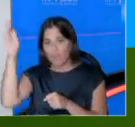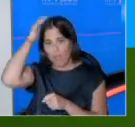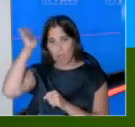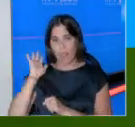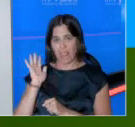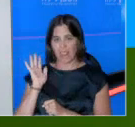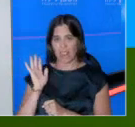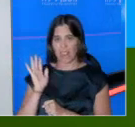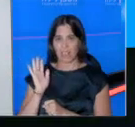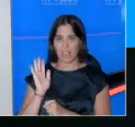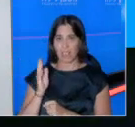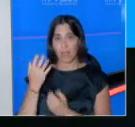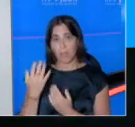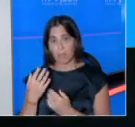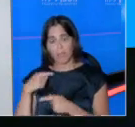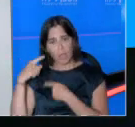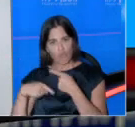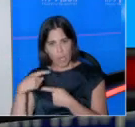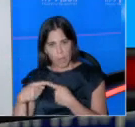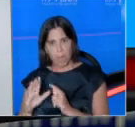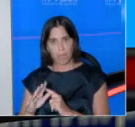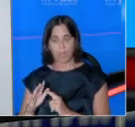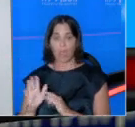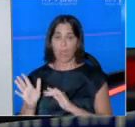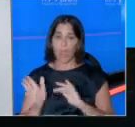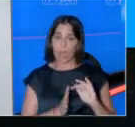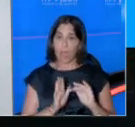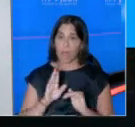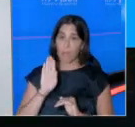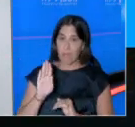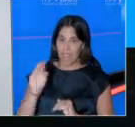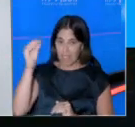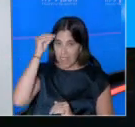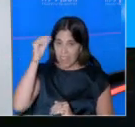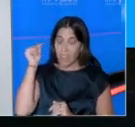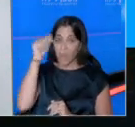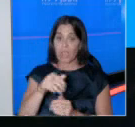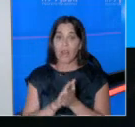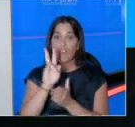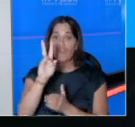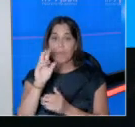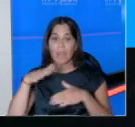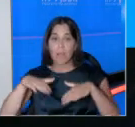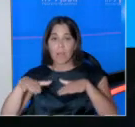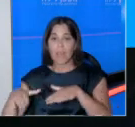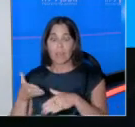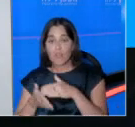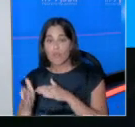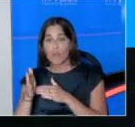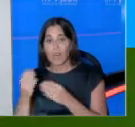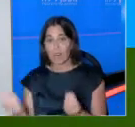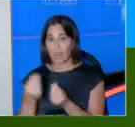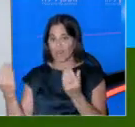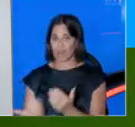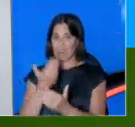בנט לפני מספר שנים. אגב, בנט, להזכיר, הוא הגיע ל-12 מנדטים כשהוא נכנס עם משהו חדש, מתחיל